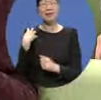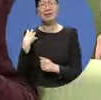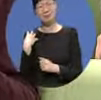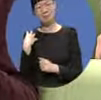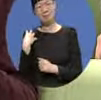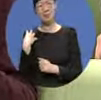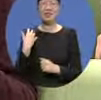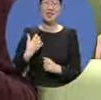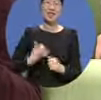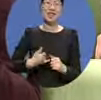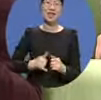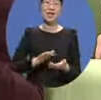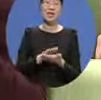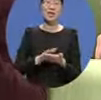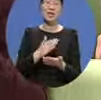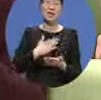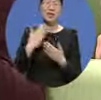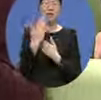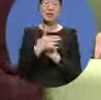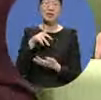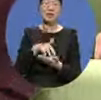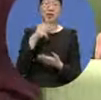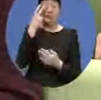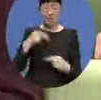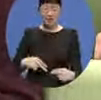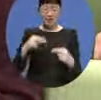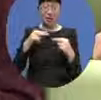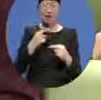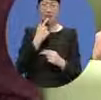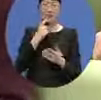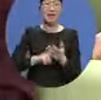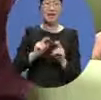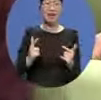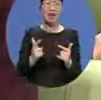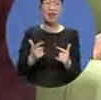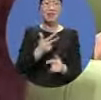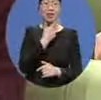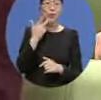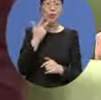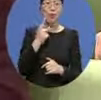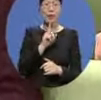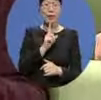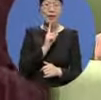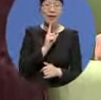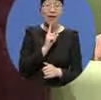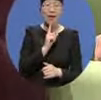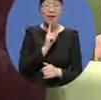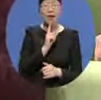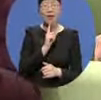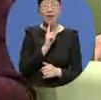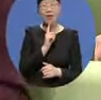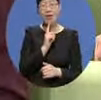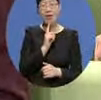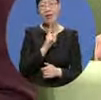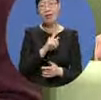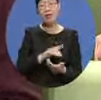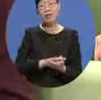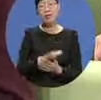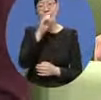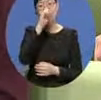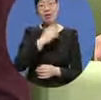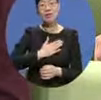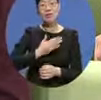아이랑 놀아주는 것도 사실은 체력적으로도 그러니까. 그렇고 눈높이 맞추는 것도 쉽지 않은데 거기다 영어까지 해야 되는 이게 야. 놀이가 좋다는 알겠지만 저거 막상